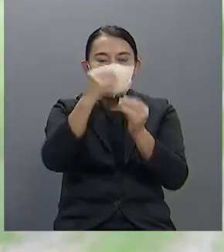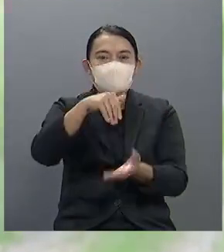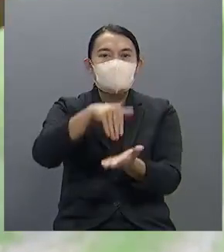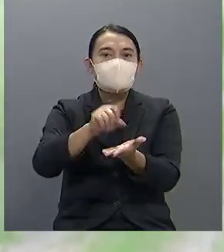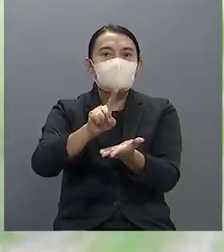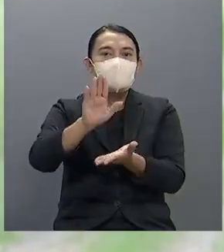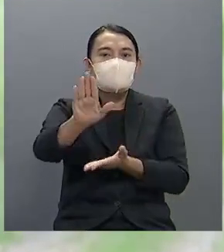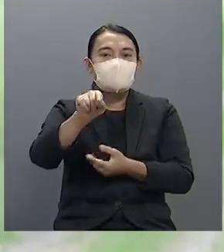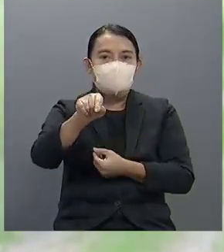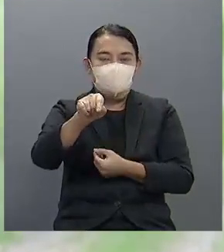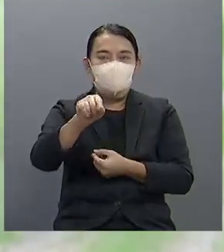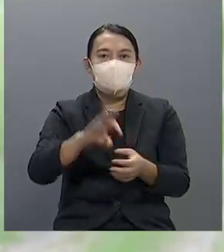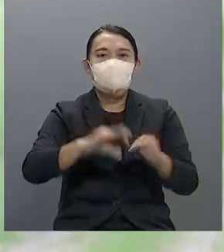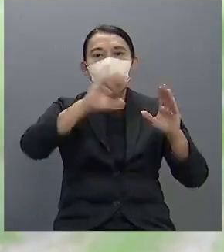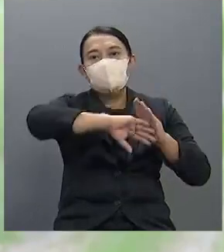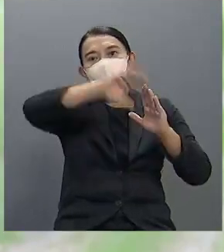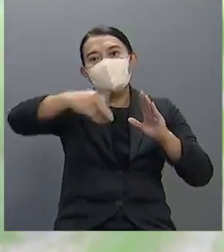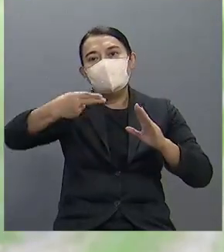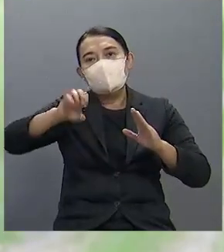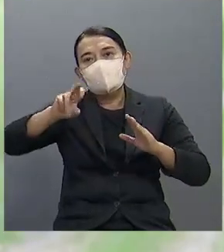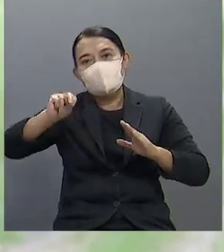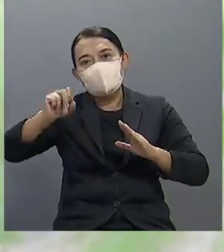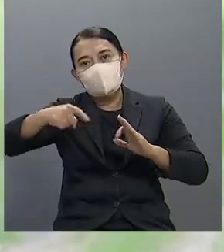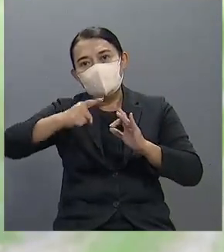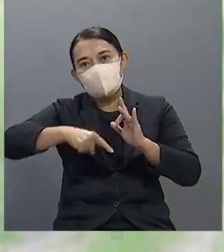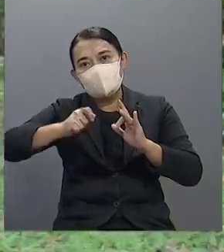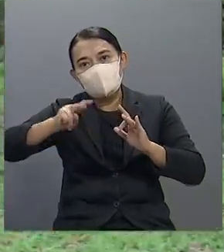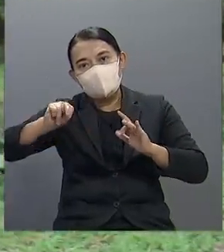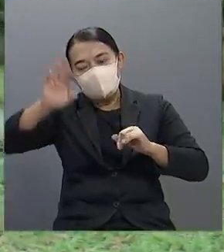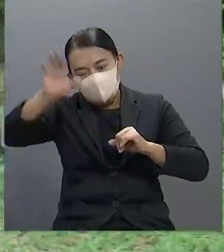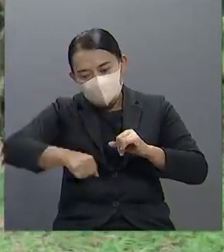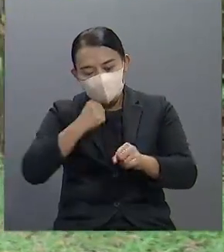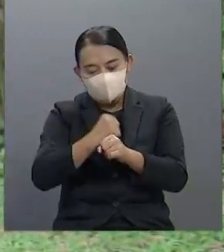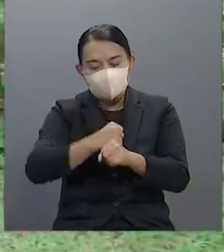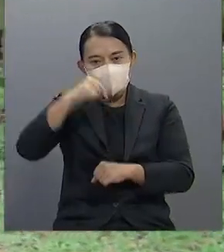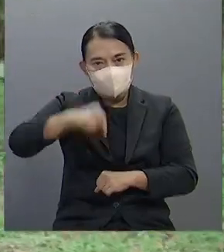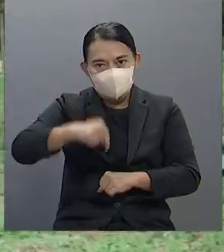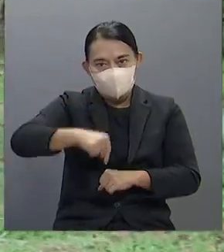นะครับเรานำรูปแบบคำว่าเกษตรผสมผสานมาใช้ที่บ้านทุ่งกระโปรงที่นี่ครับ